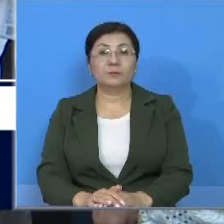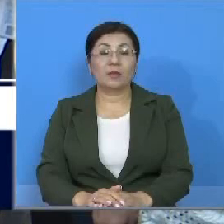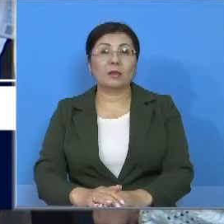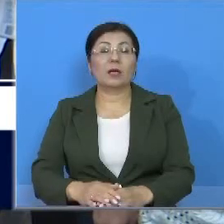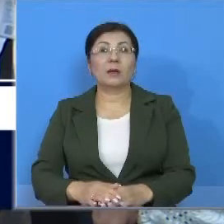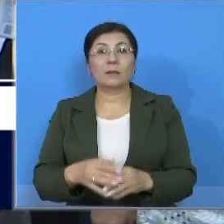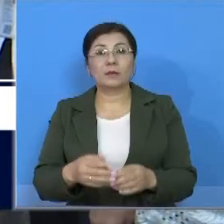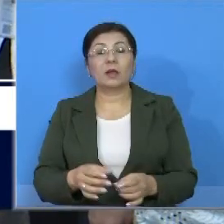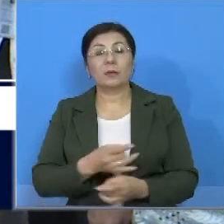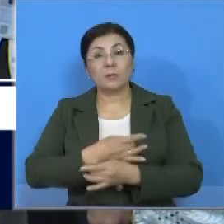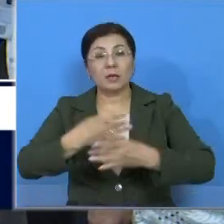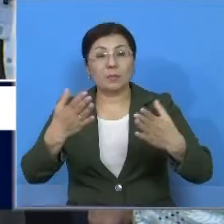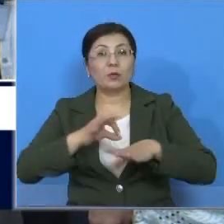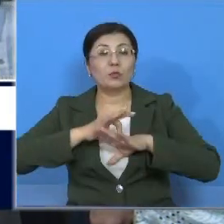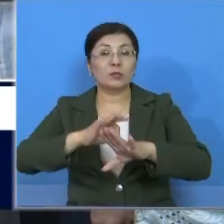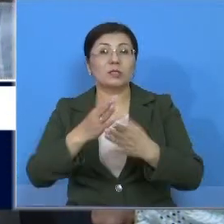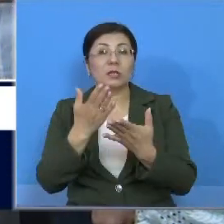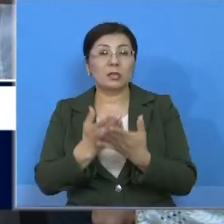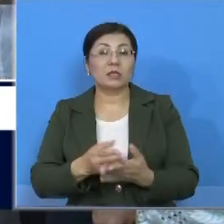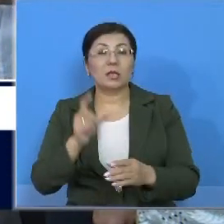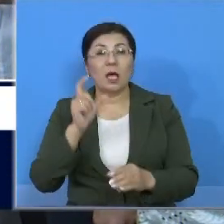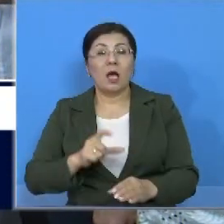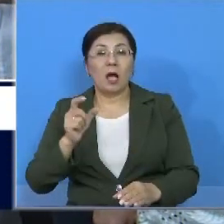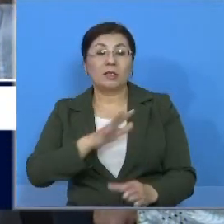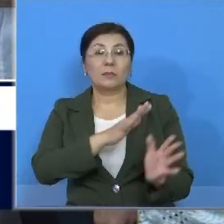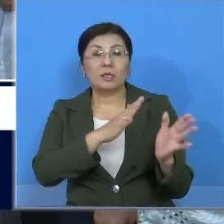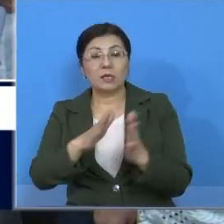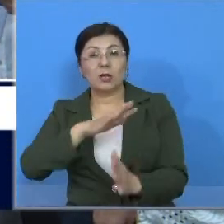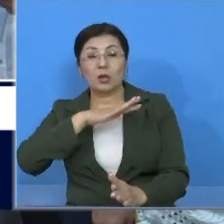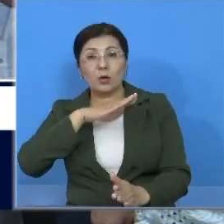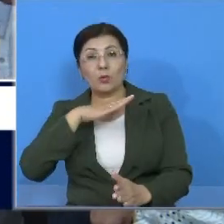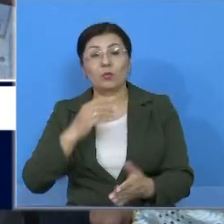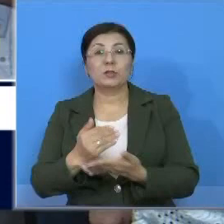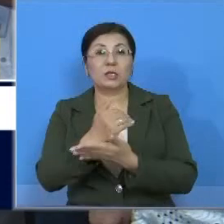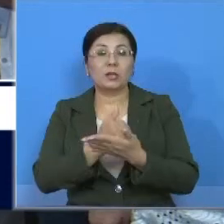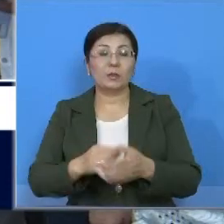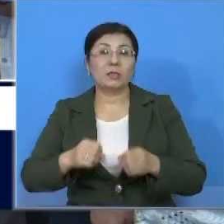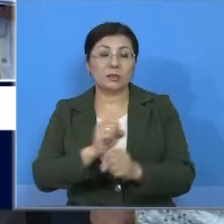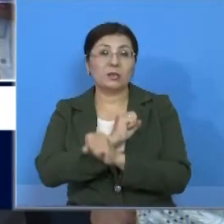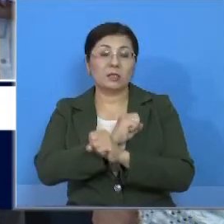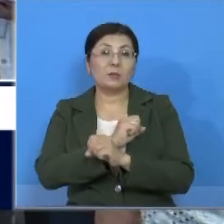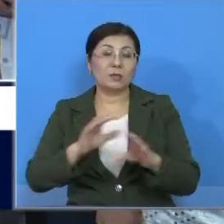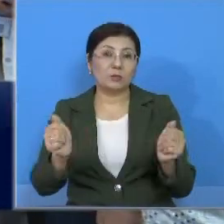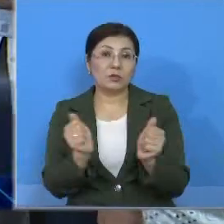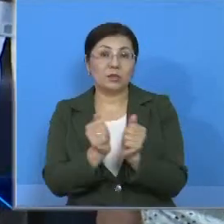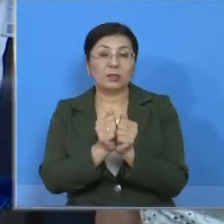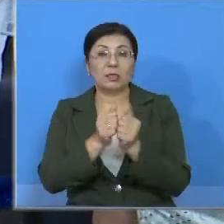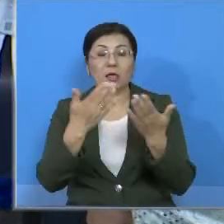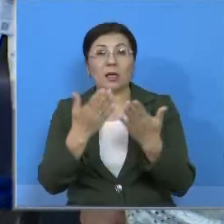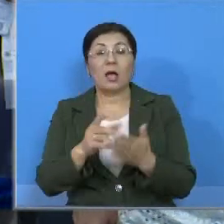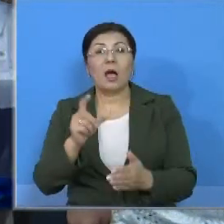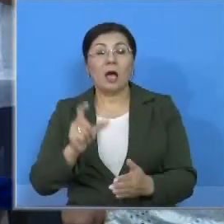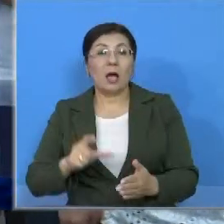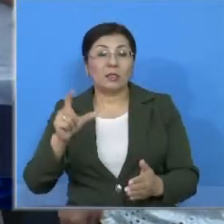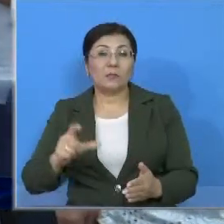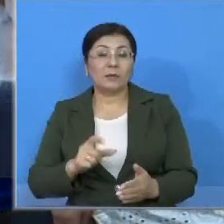Мереке немесе ауқымды кештер ұйымдастырылғанда адамдар саябаққа көп жиналады. Демалыс орнының жанындағы үйде тұратын адамдарға қиын. Себебі